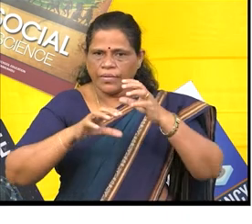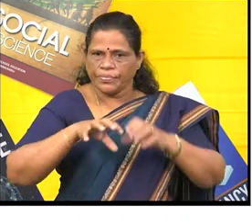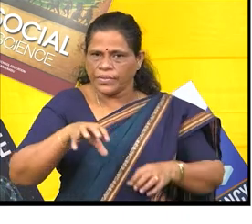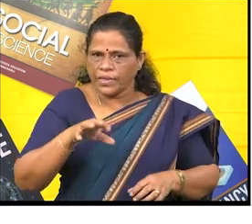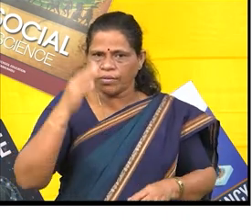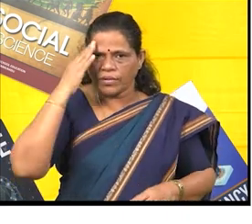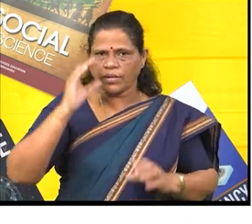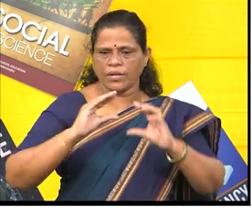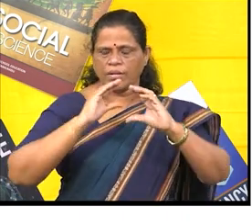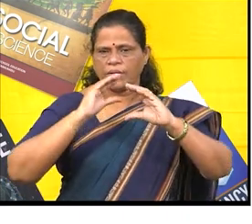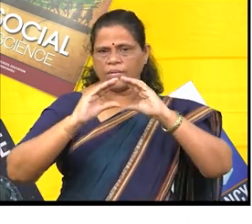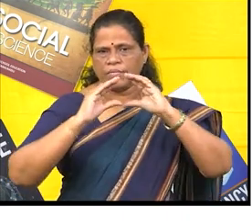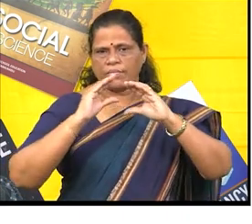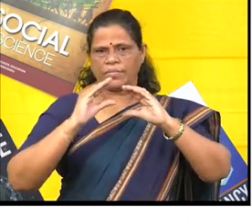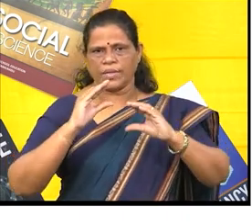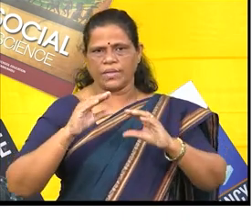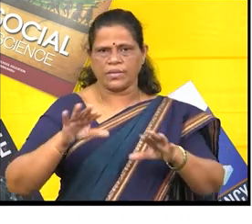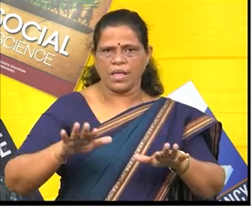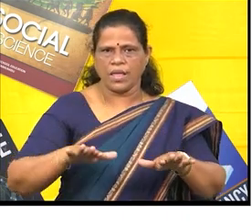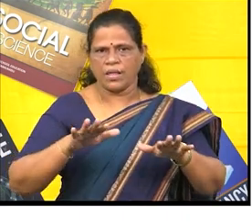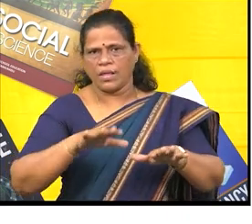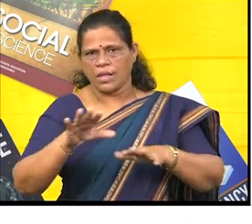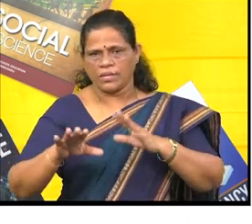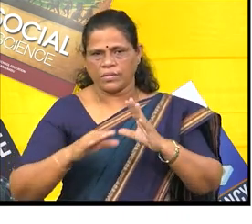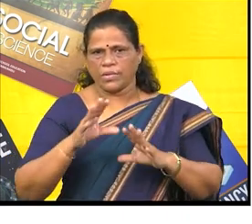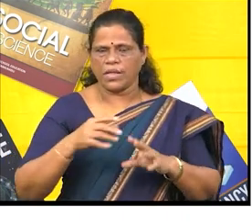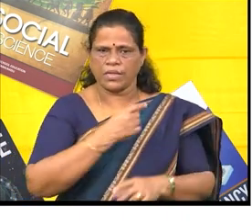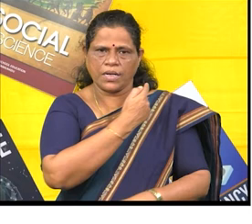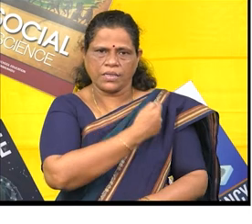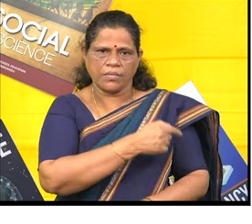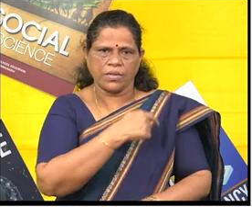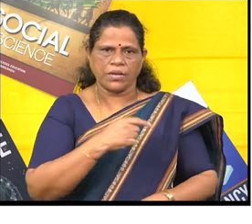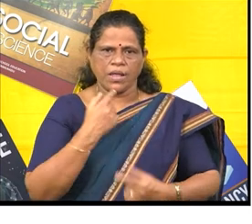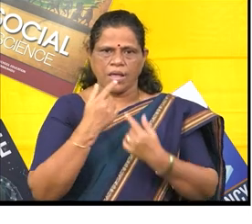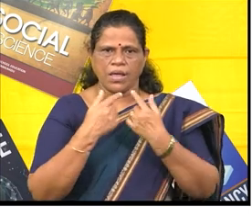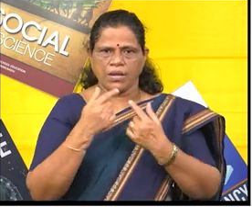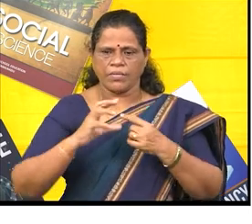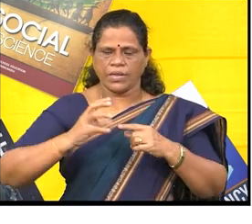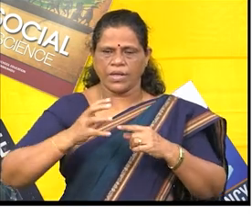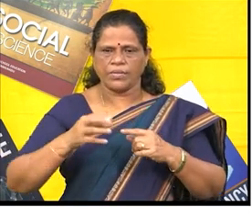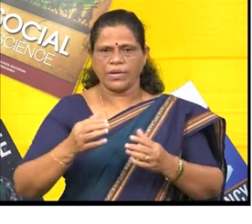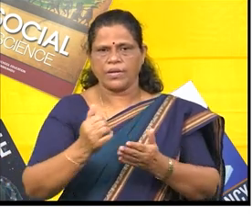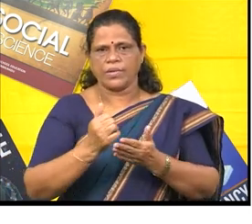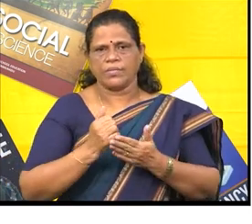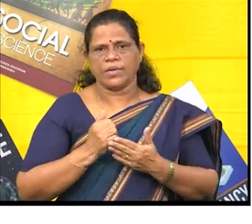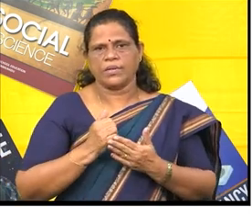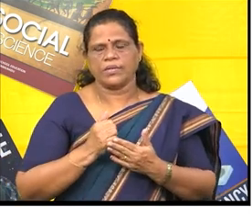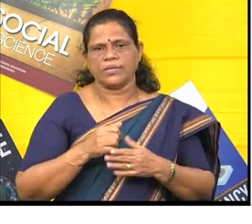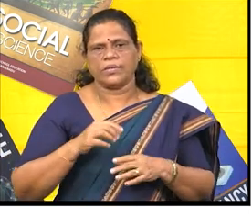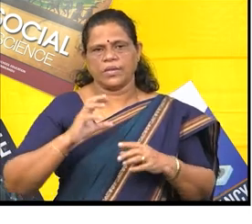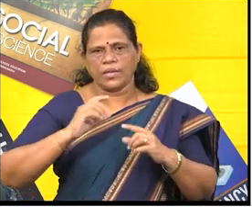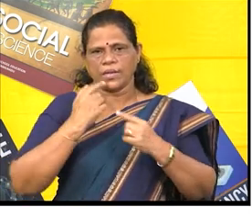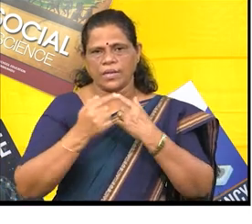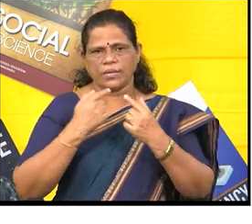அதெல்லாம் என்றால் இவர்களுடைய கலந்துரையாடல் ஆதாரங்கள், அவருடைய இரத்த மாதிரிகள், கருவிகள் இதனுடைய பயன்படுத்தி தான்